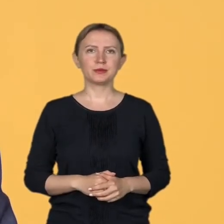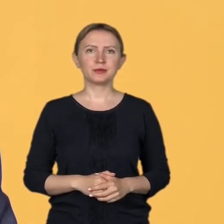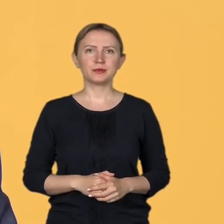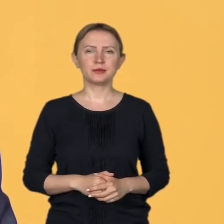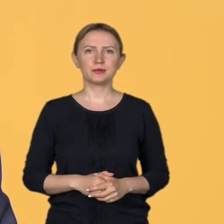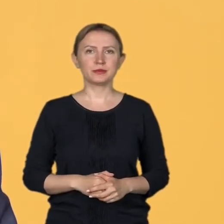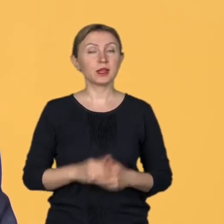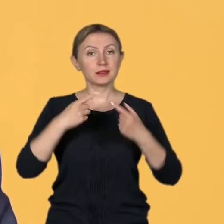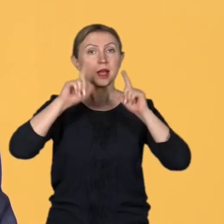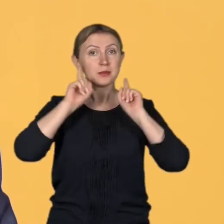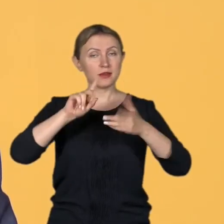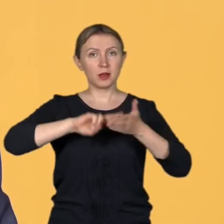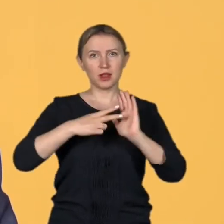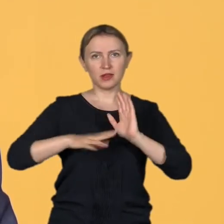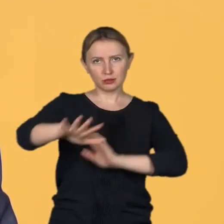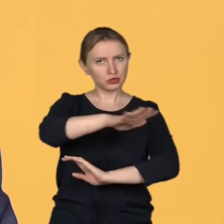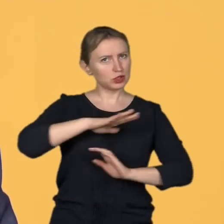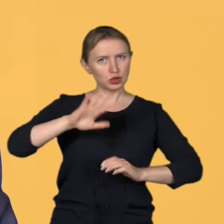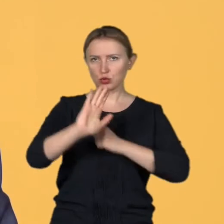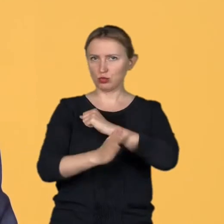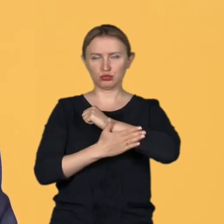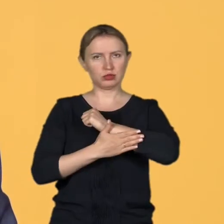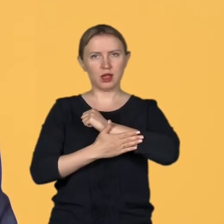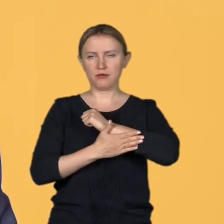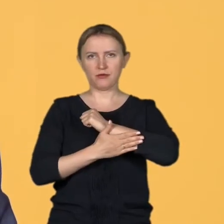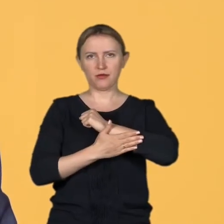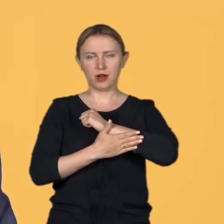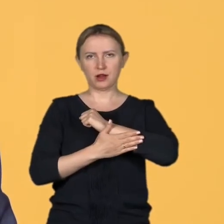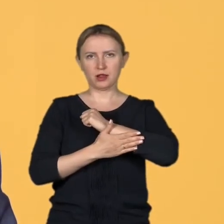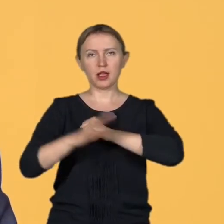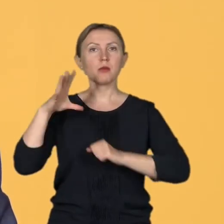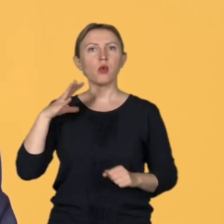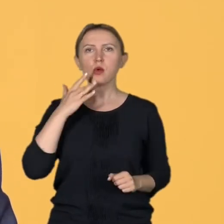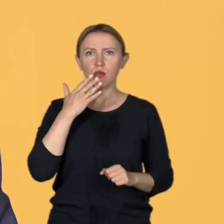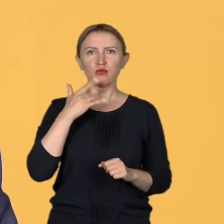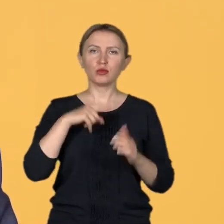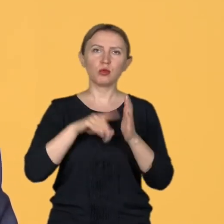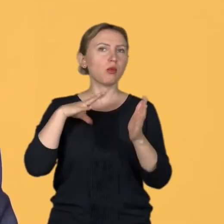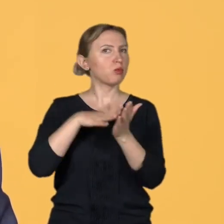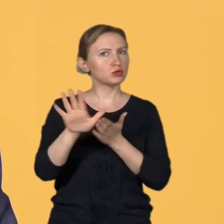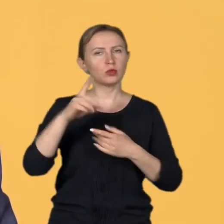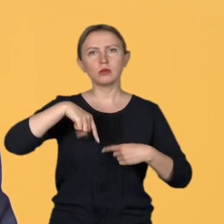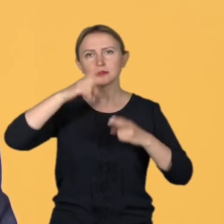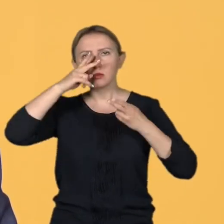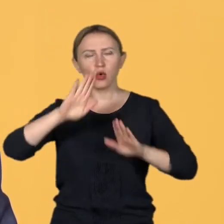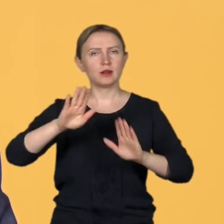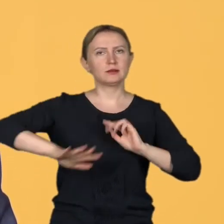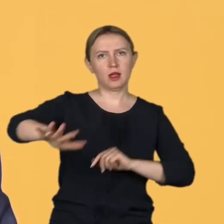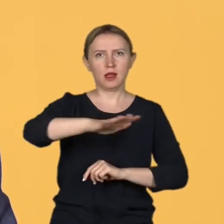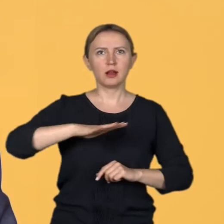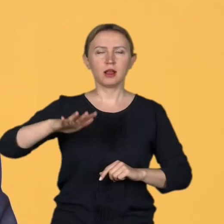Natomiast no, rzeczywiście planowanie przestrzenne to jest podstawa i tak jak wspomniałem, od tego zaczęliśmy. Chcemy wskazać te